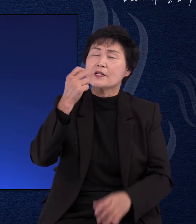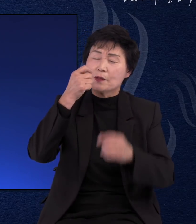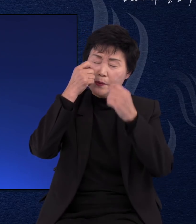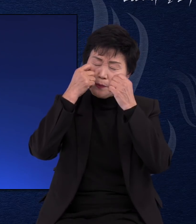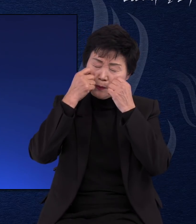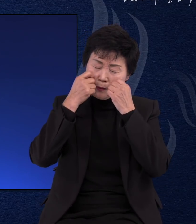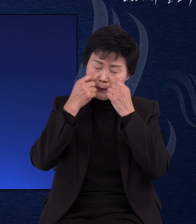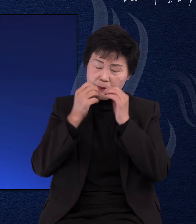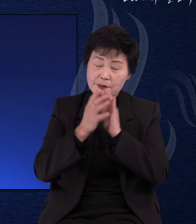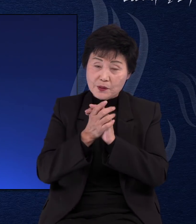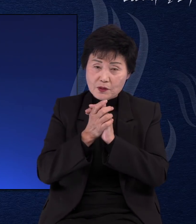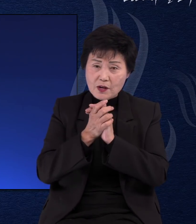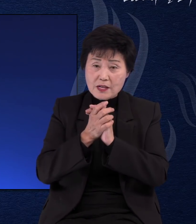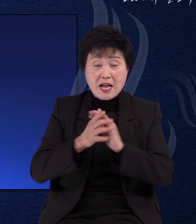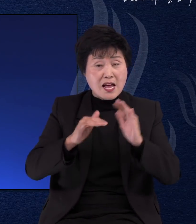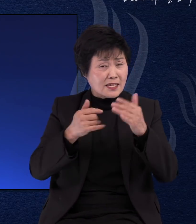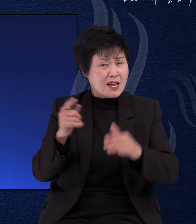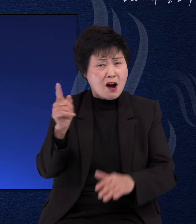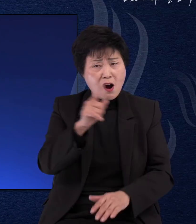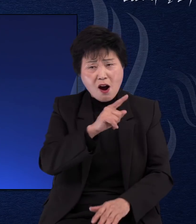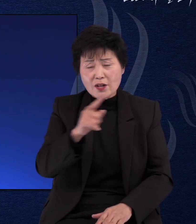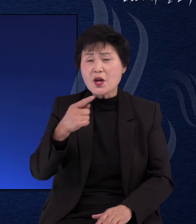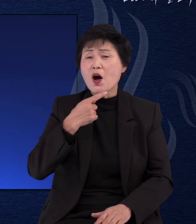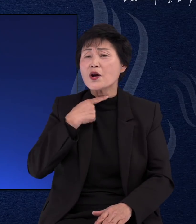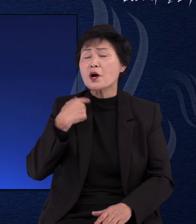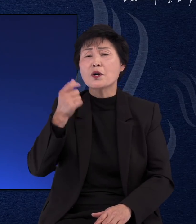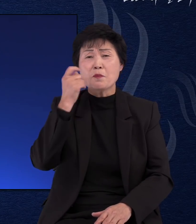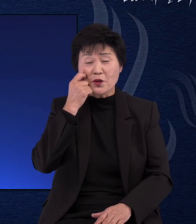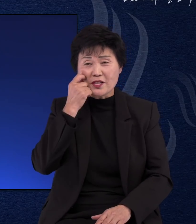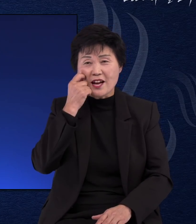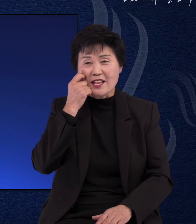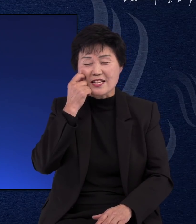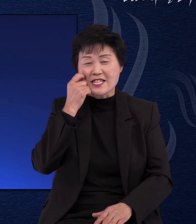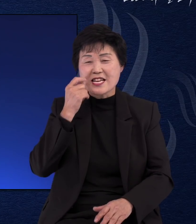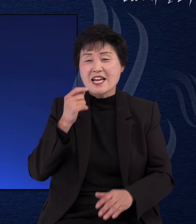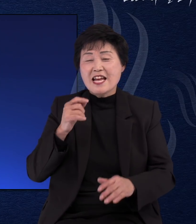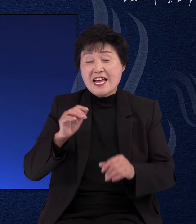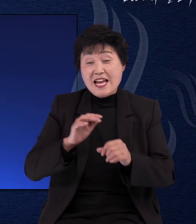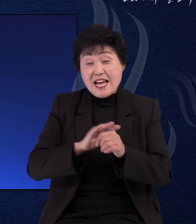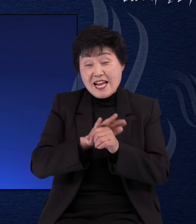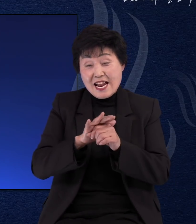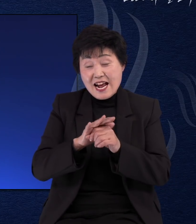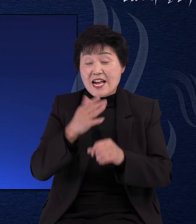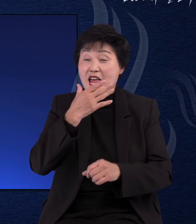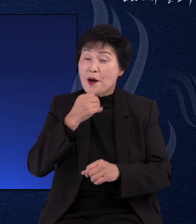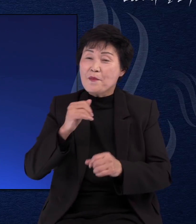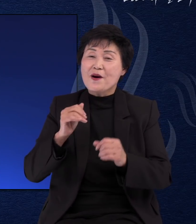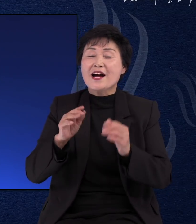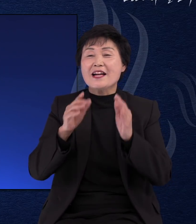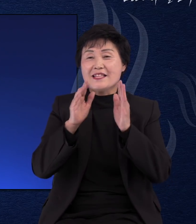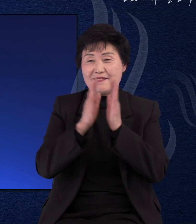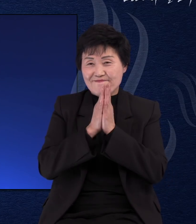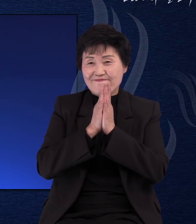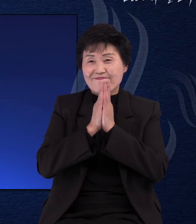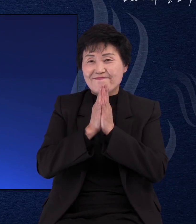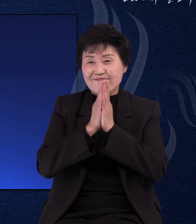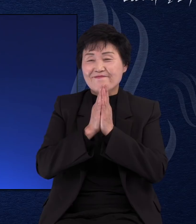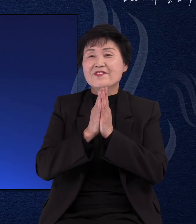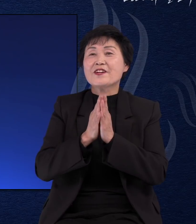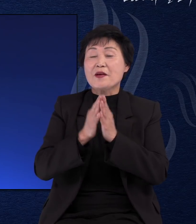그 어디에서도 맛볼 수 없는 믿음 안에 하나가 된 가족의 예배를 뜨겁게 드리고 왔습니다. 그렇게